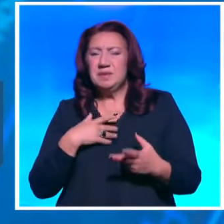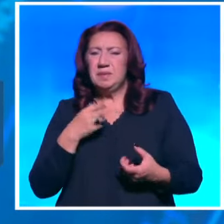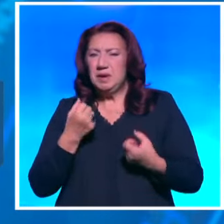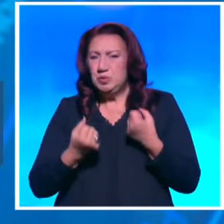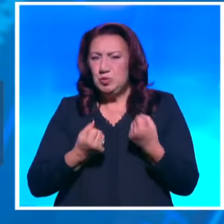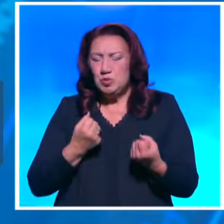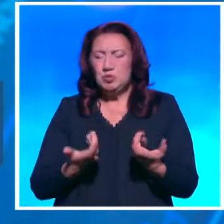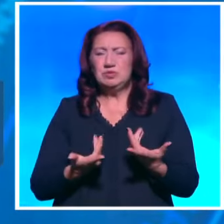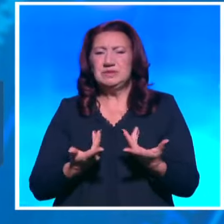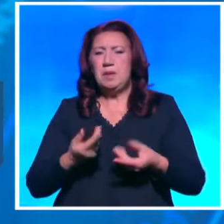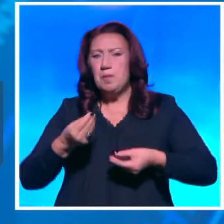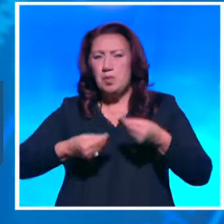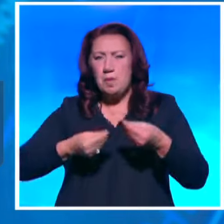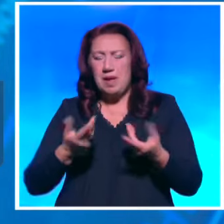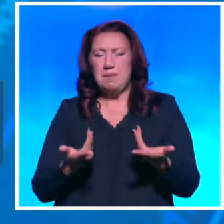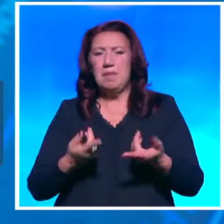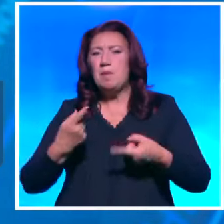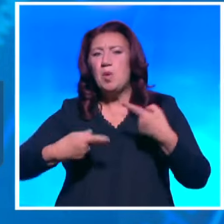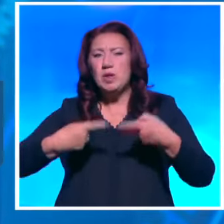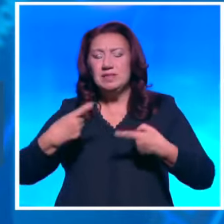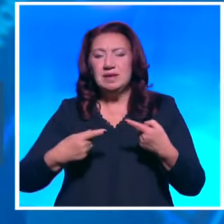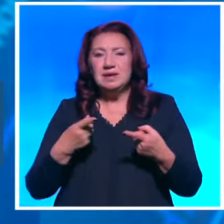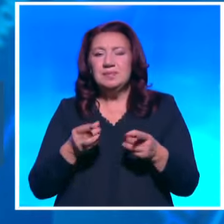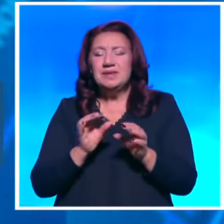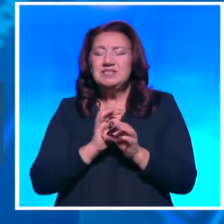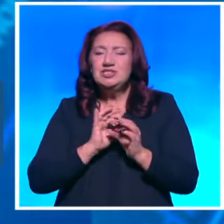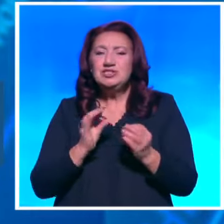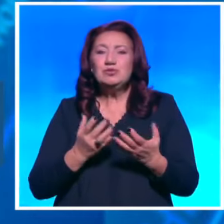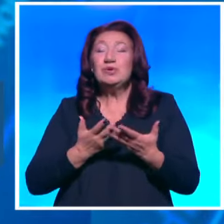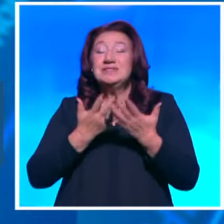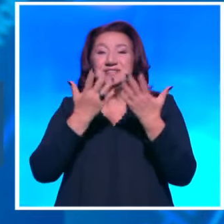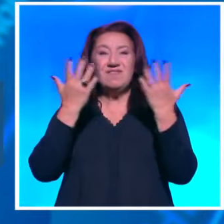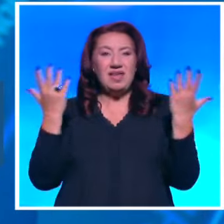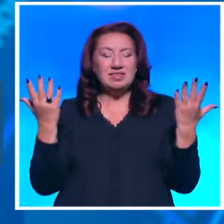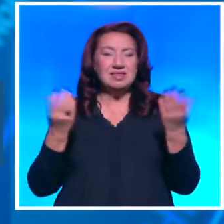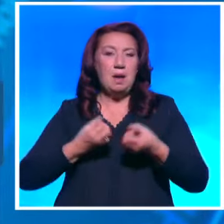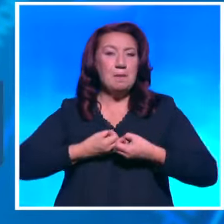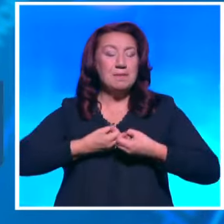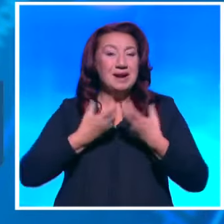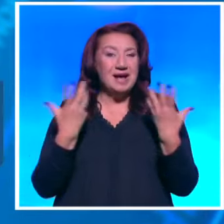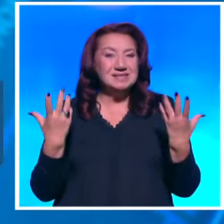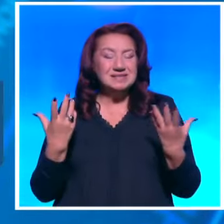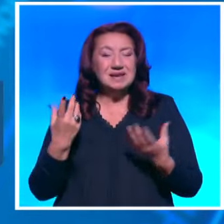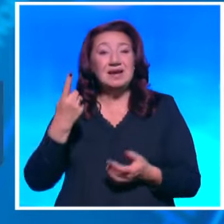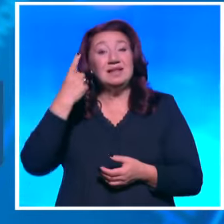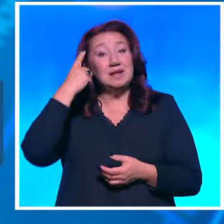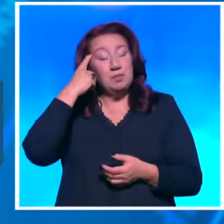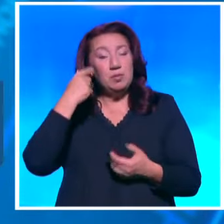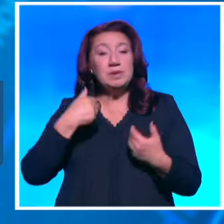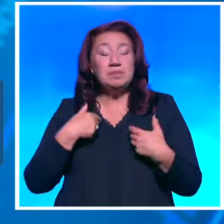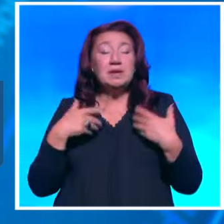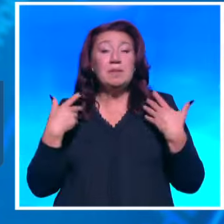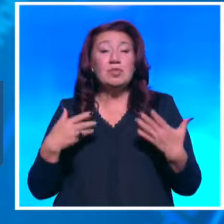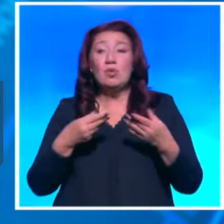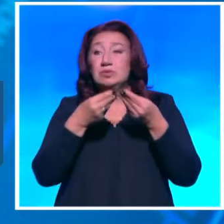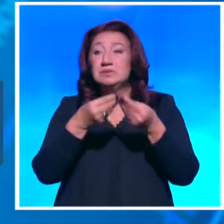от политическо естество, уедим нещо толкова чисто и свято, както е този празник, да си припомним колко много сме дали на света и